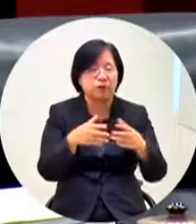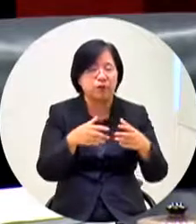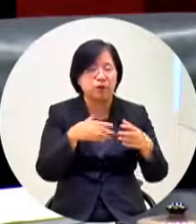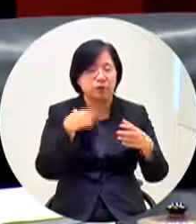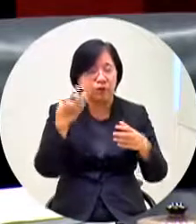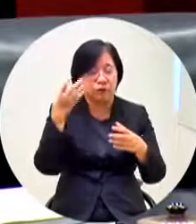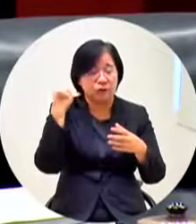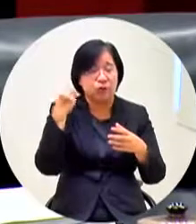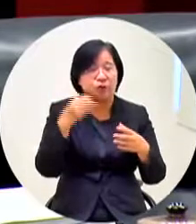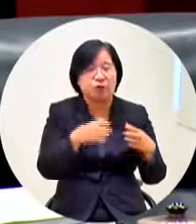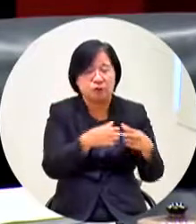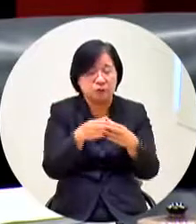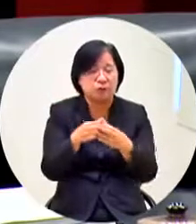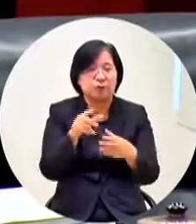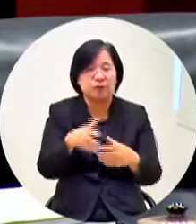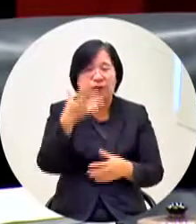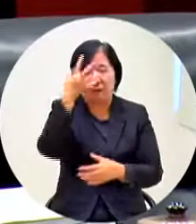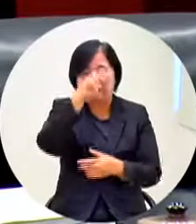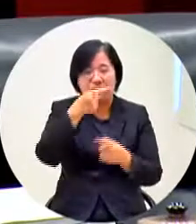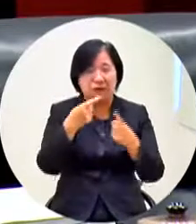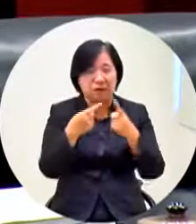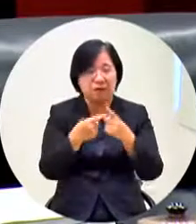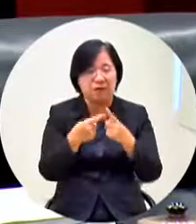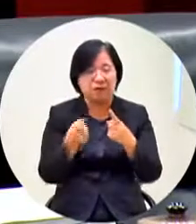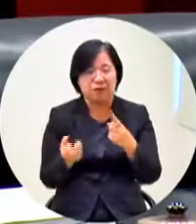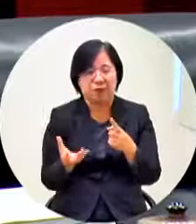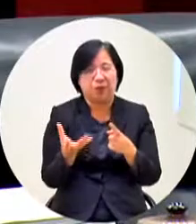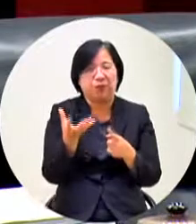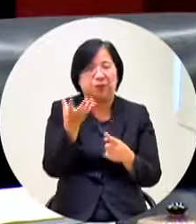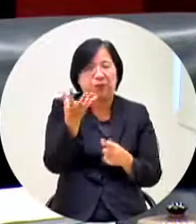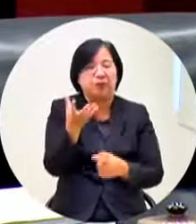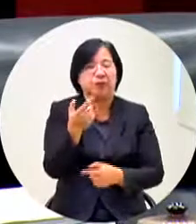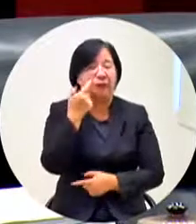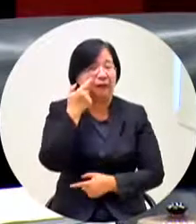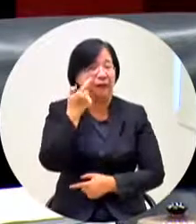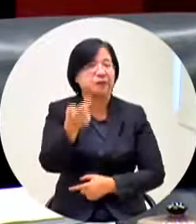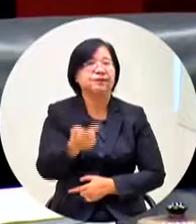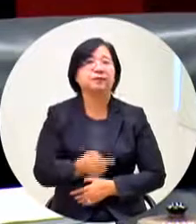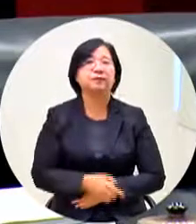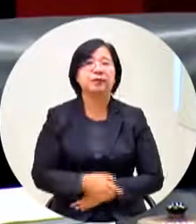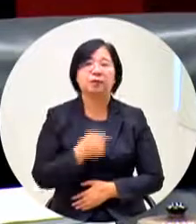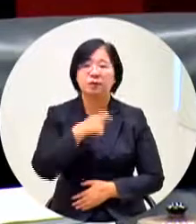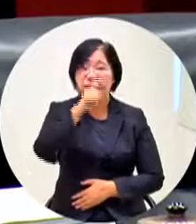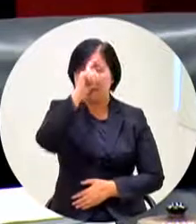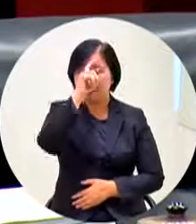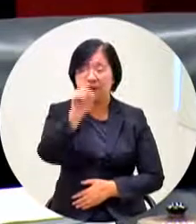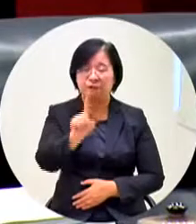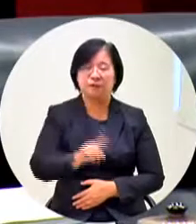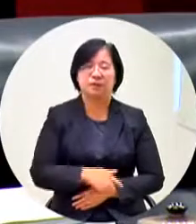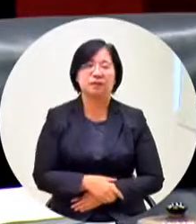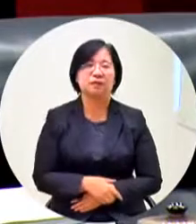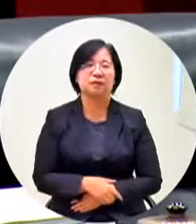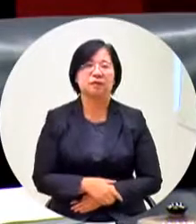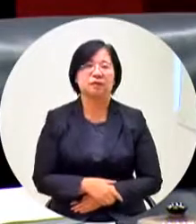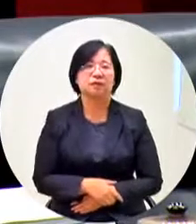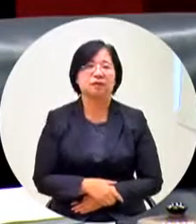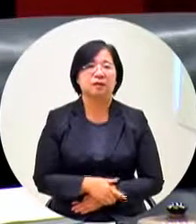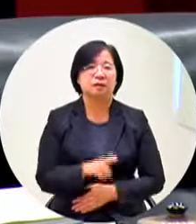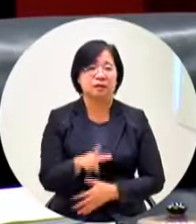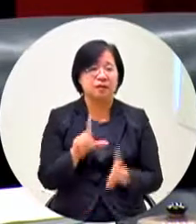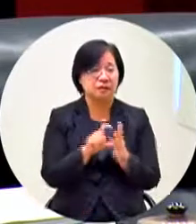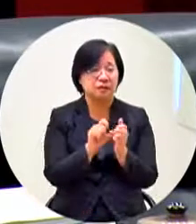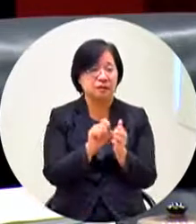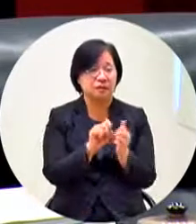的时代真的是越来越明显了，那我们也希望说是不是能够那边做一个长照